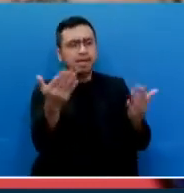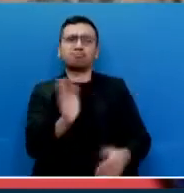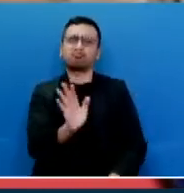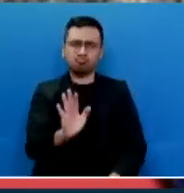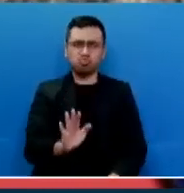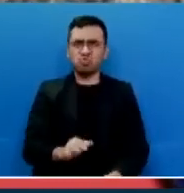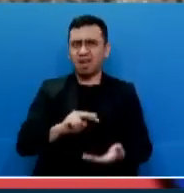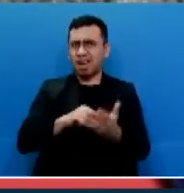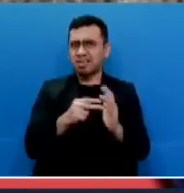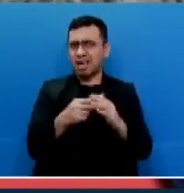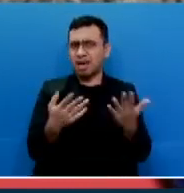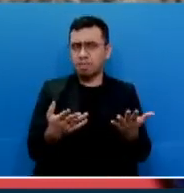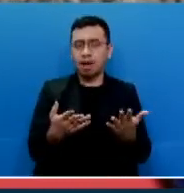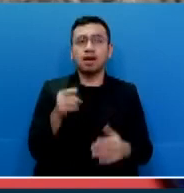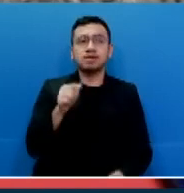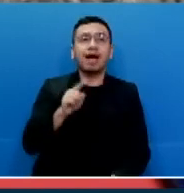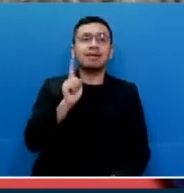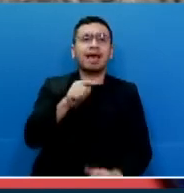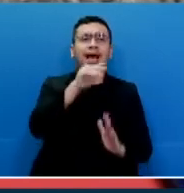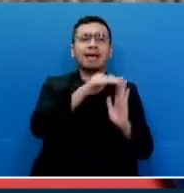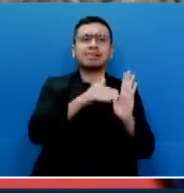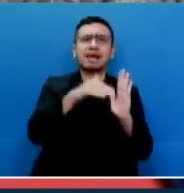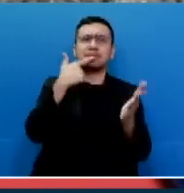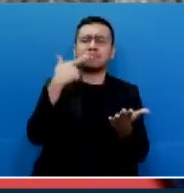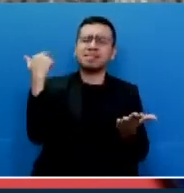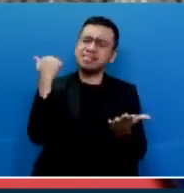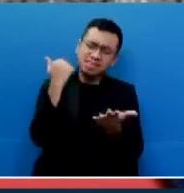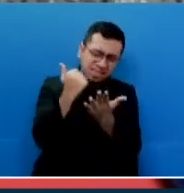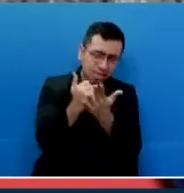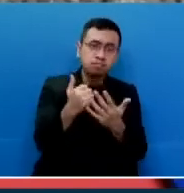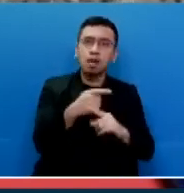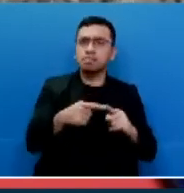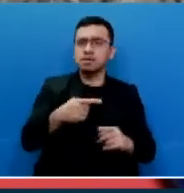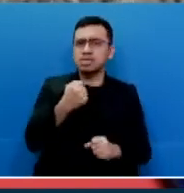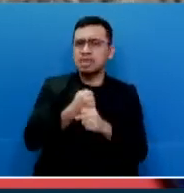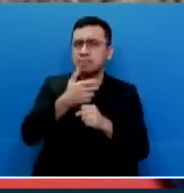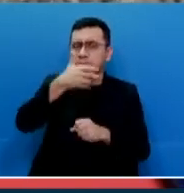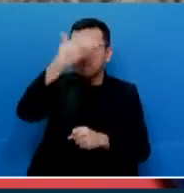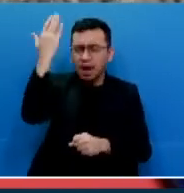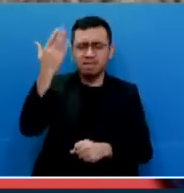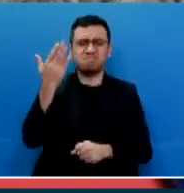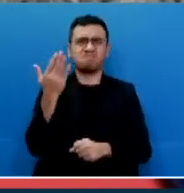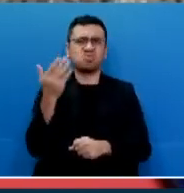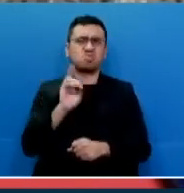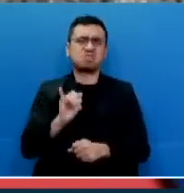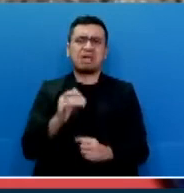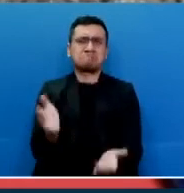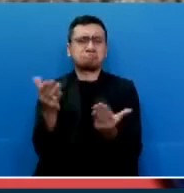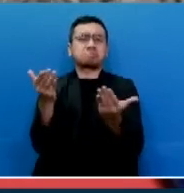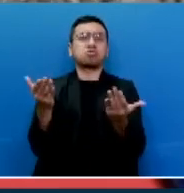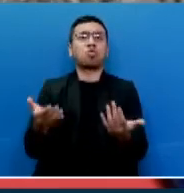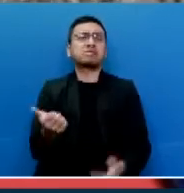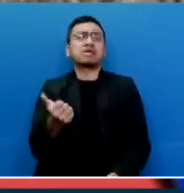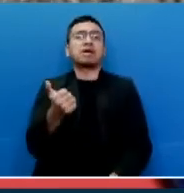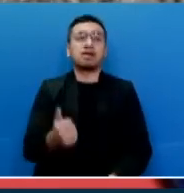sebuah peristiwa atau sebuah event gituak jadi maksud anda kalau Gibran yang biasanya ini lebih banyak diam irit ee irit komentar cenderung